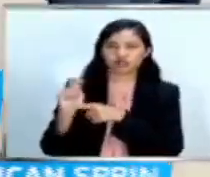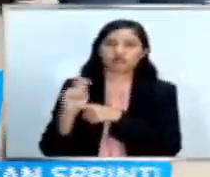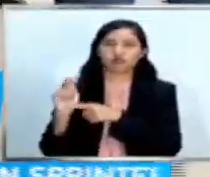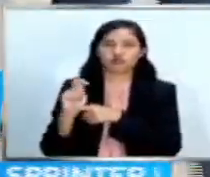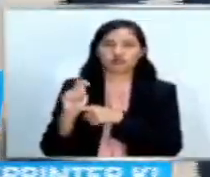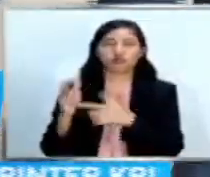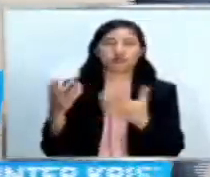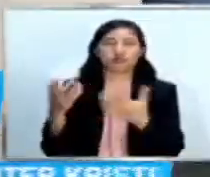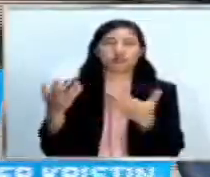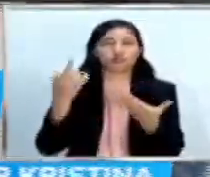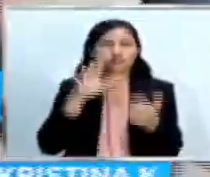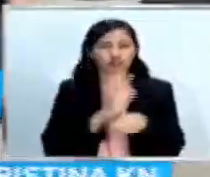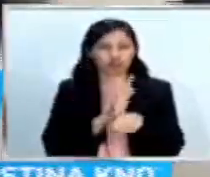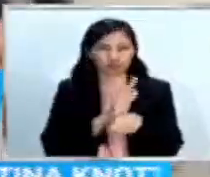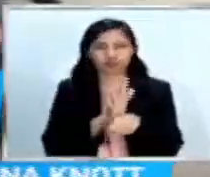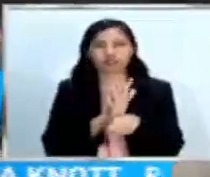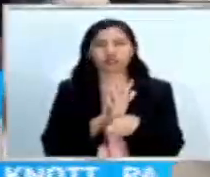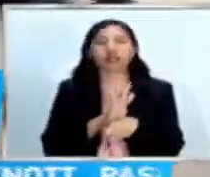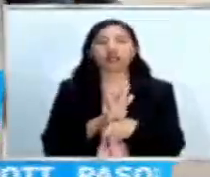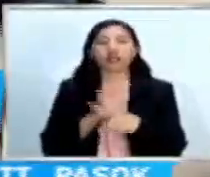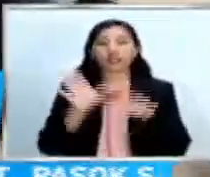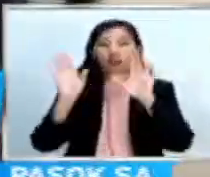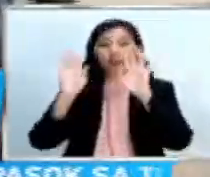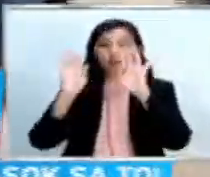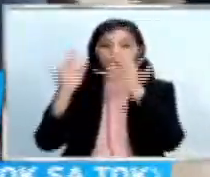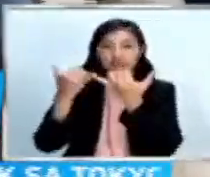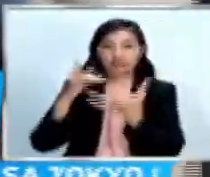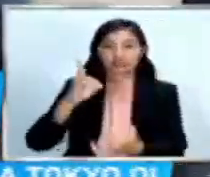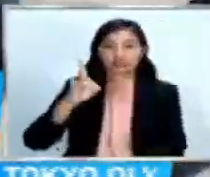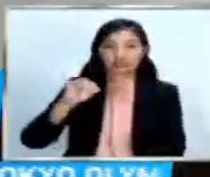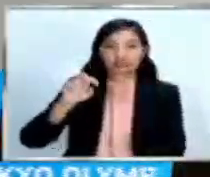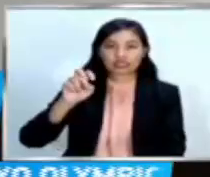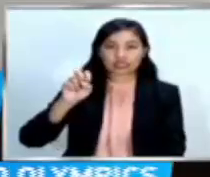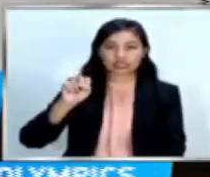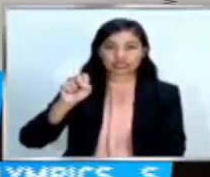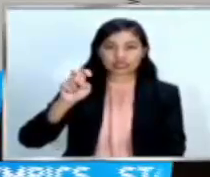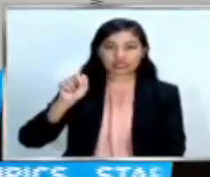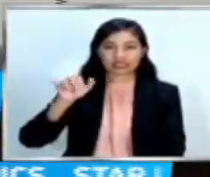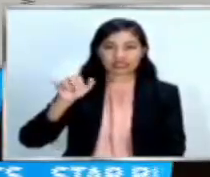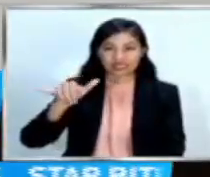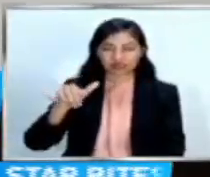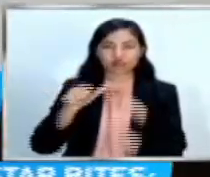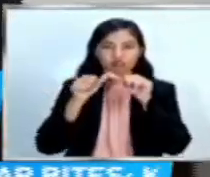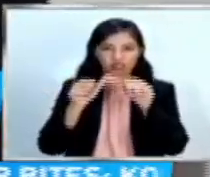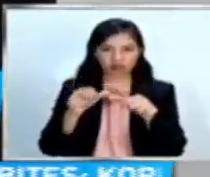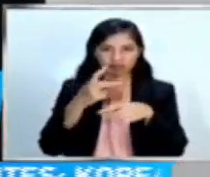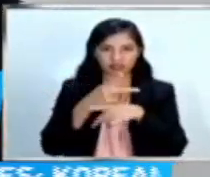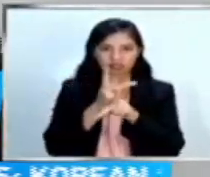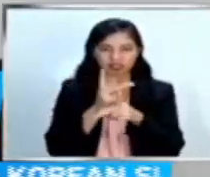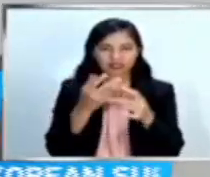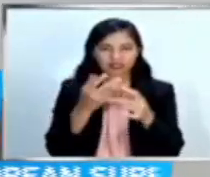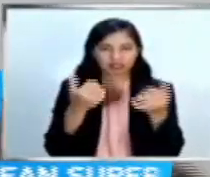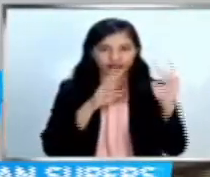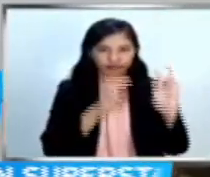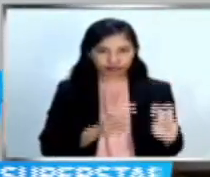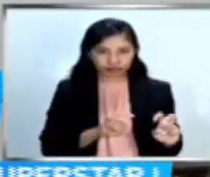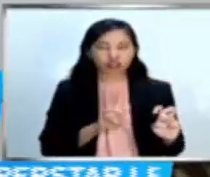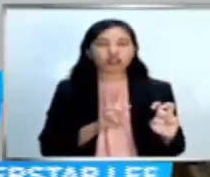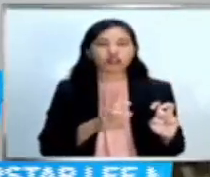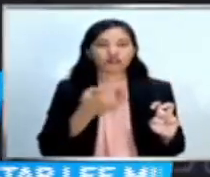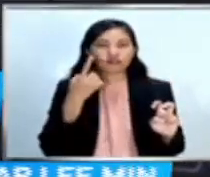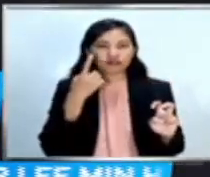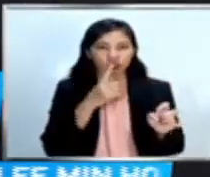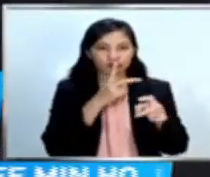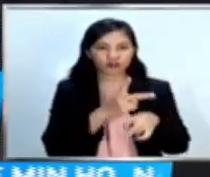sa Walt Disney Company, tuloy pa rin ang production habang sinusuri pa ang treatment na angkop para sa 78-year-old